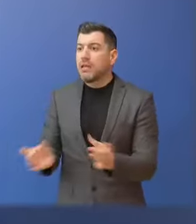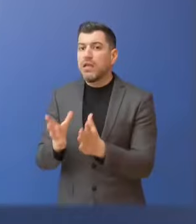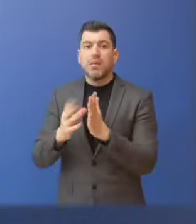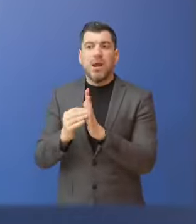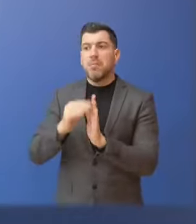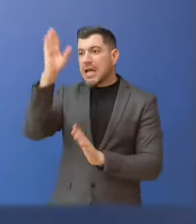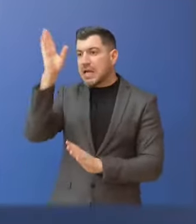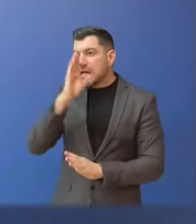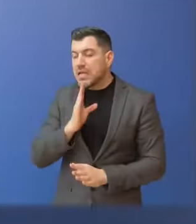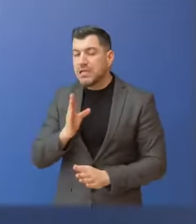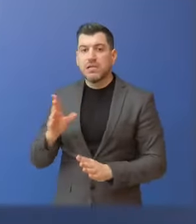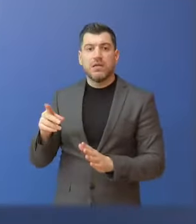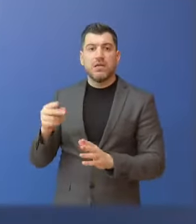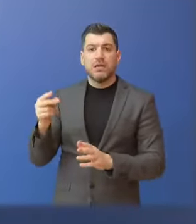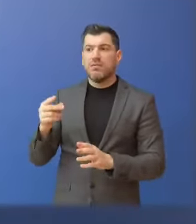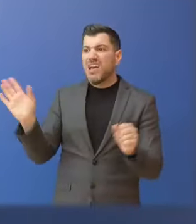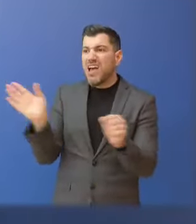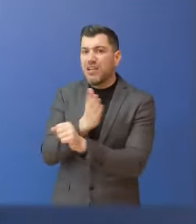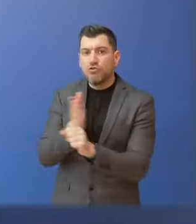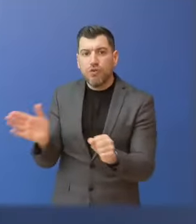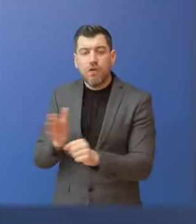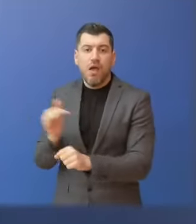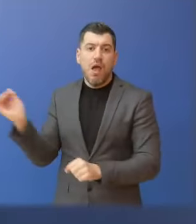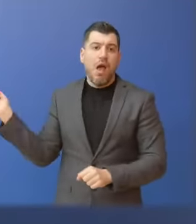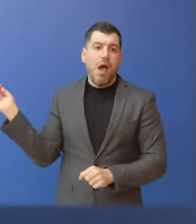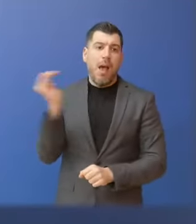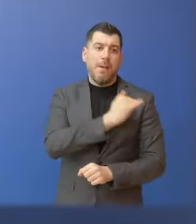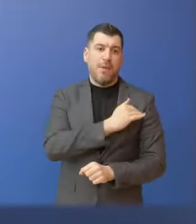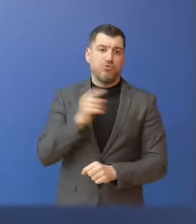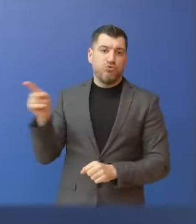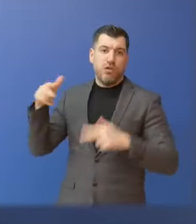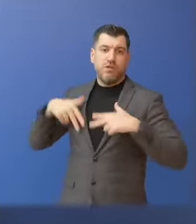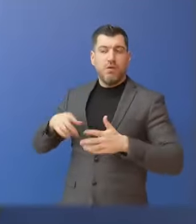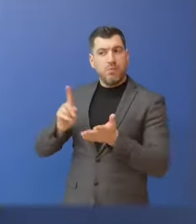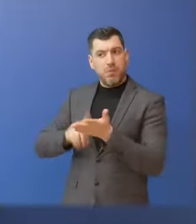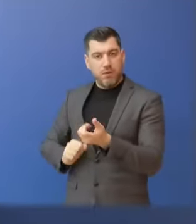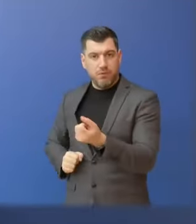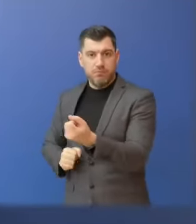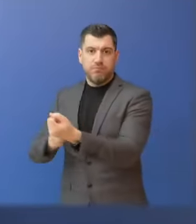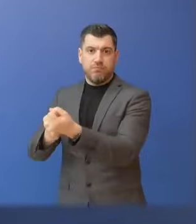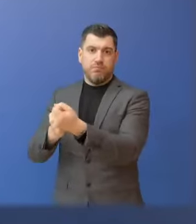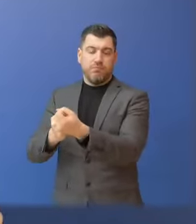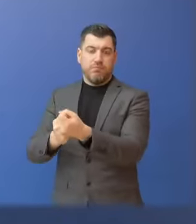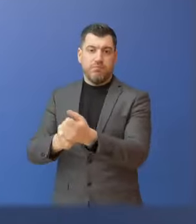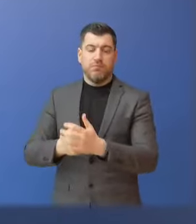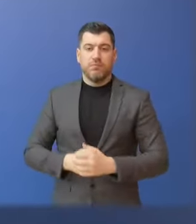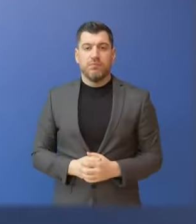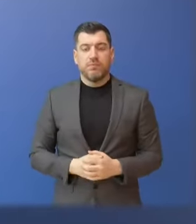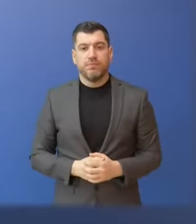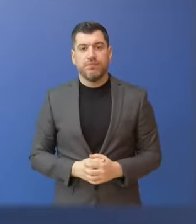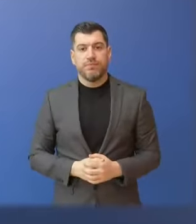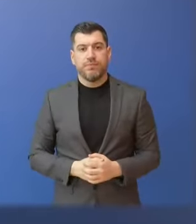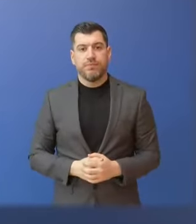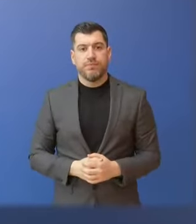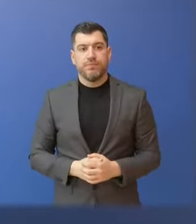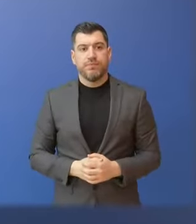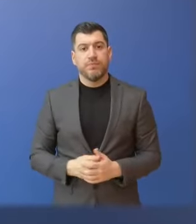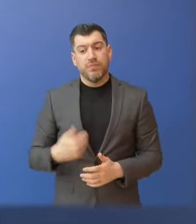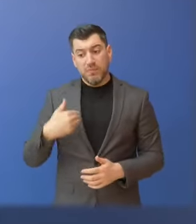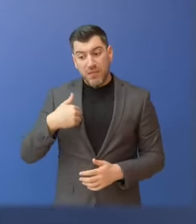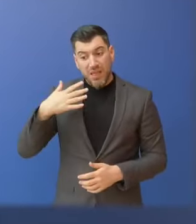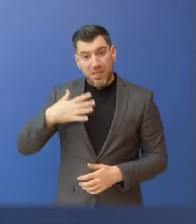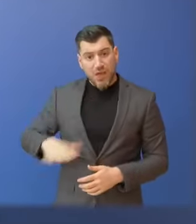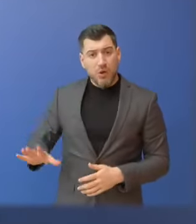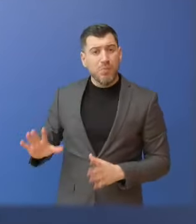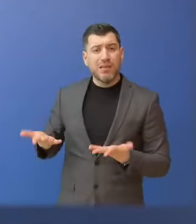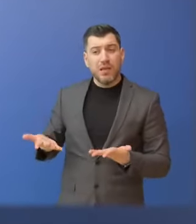κρίσεις μεγάλες προκλήσεις κυρίως η πολιτική σου πρέπει να είναι στέρεοι και αυτό μας ενδιαφέρει είναι δεδομένο ότι θέλουμε να αποφύγουμε να φτάσουμε σε